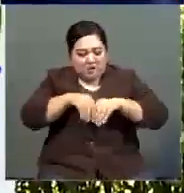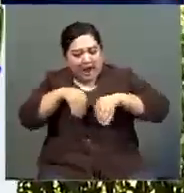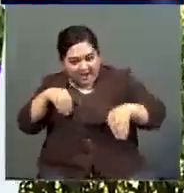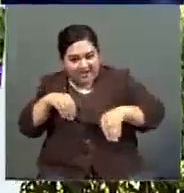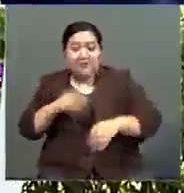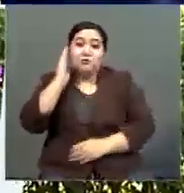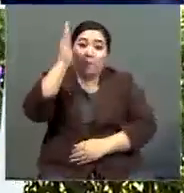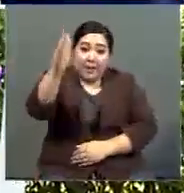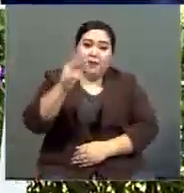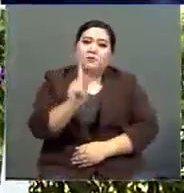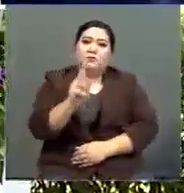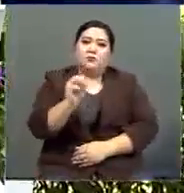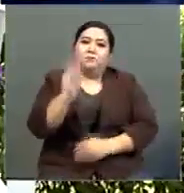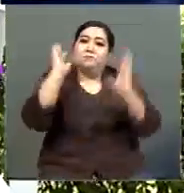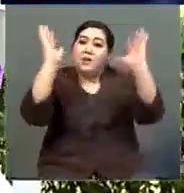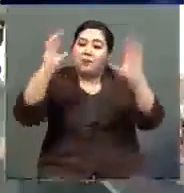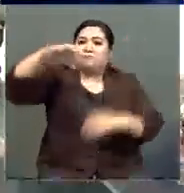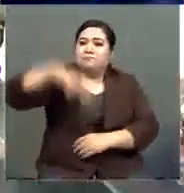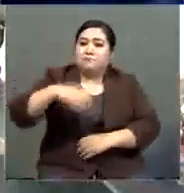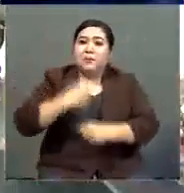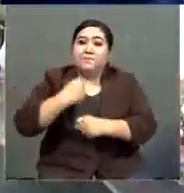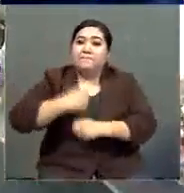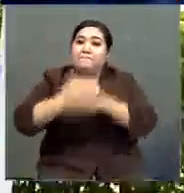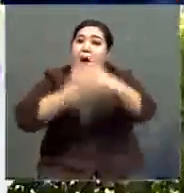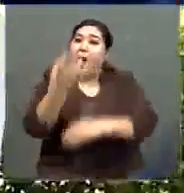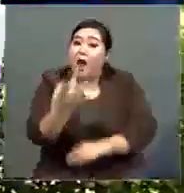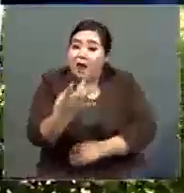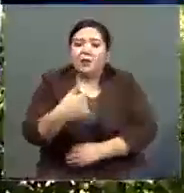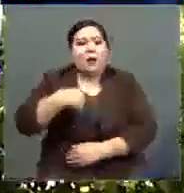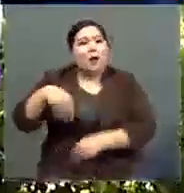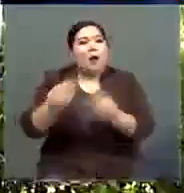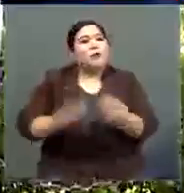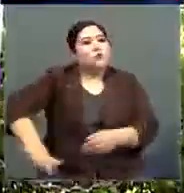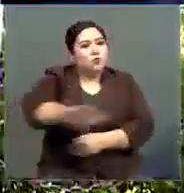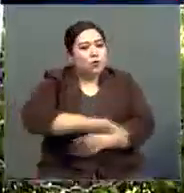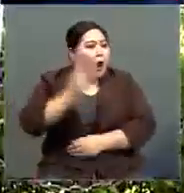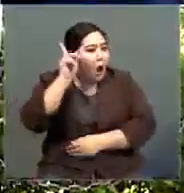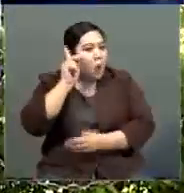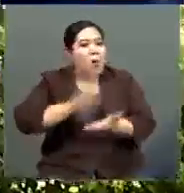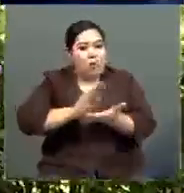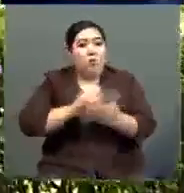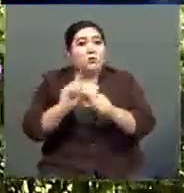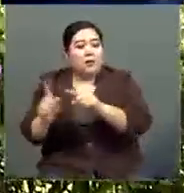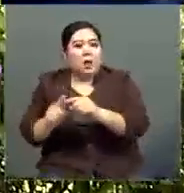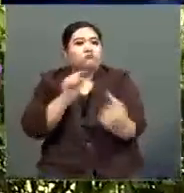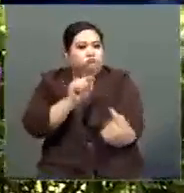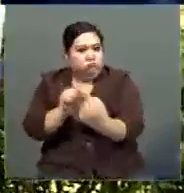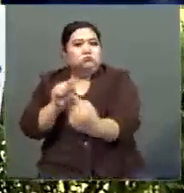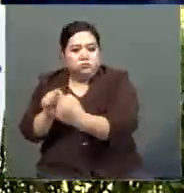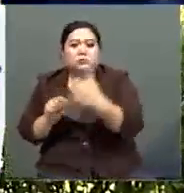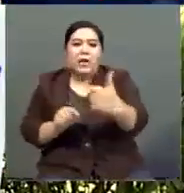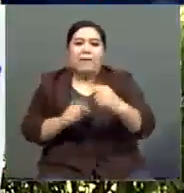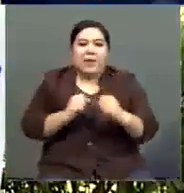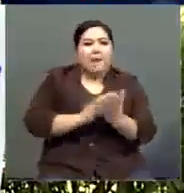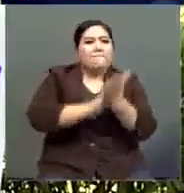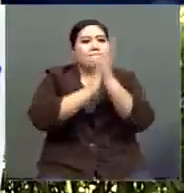สำหรับก้าวต่อไปของการทำงานเพื่อให้ประชาชนเข้าถึงข้อมูลข่าวสารของรัฐมากขึ้นจะพยายามปรับตัวให้เข้ากับพฤติกรรม